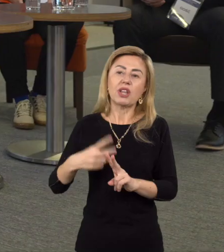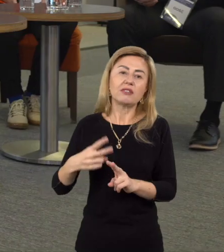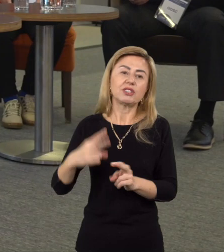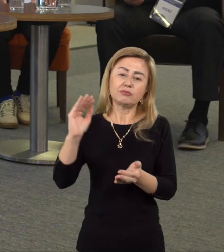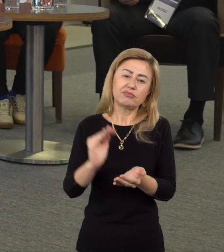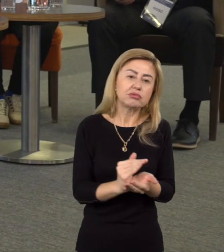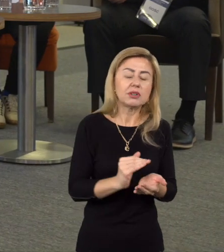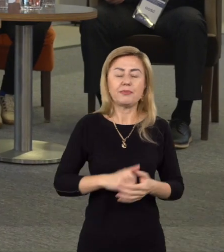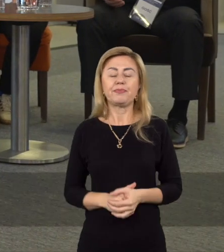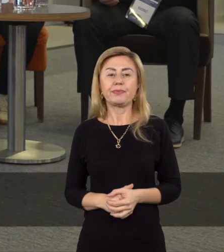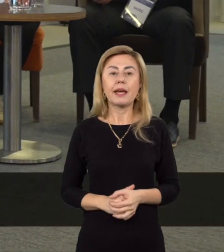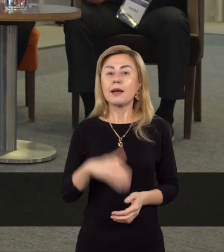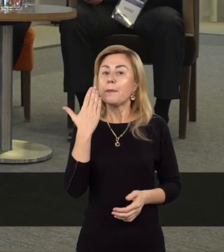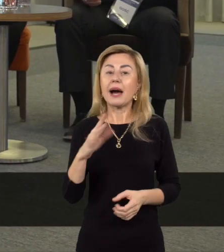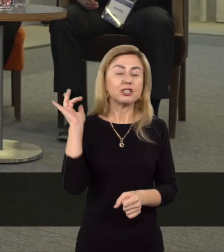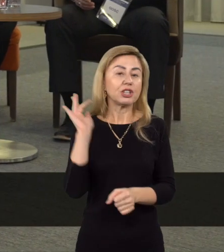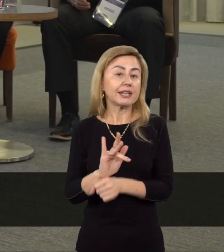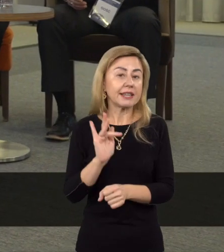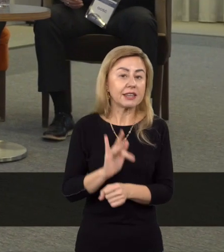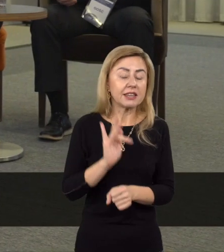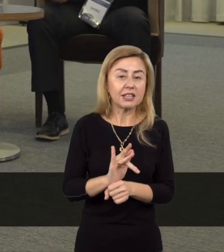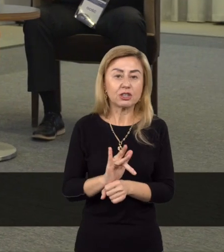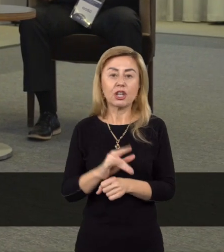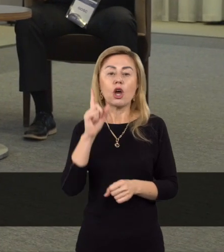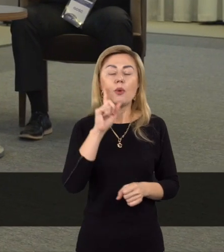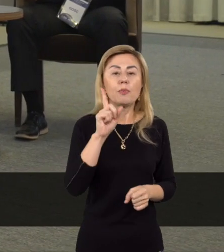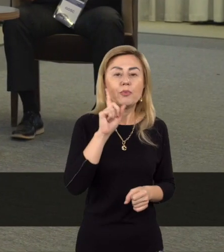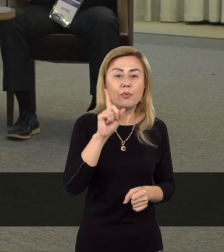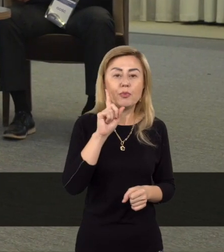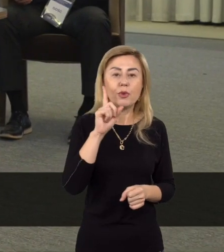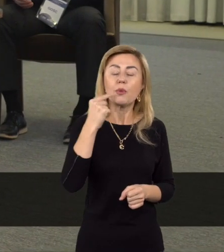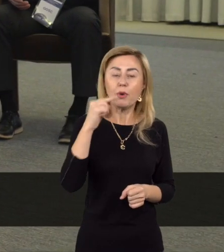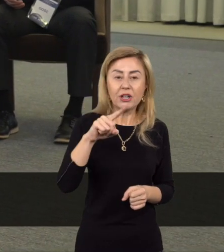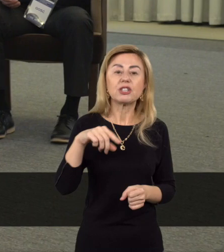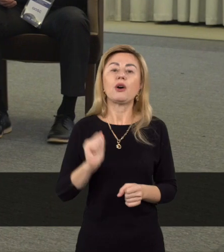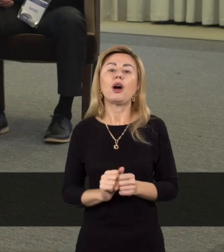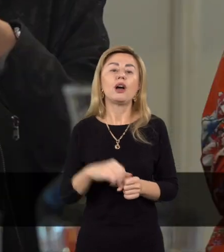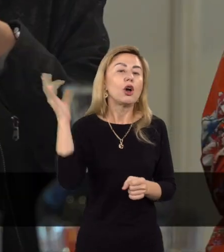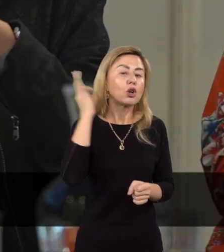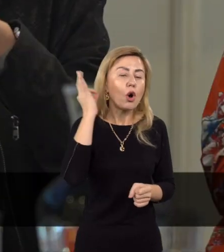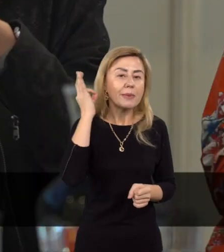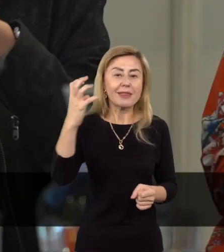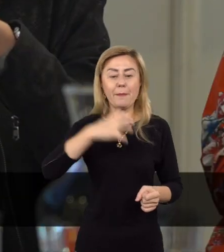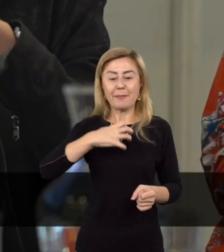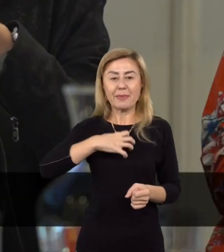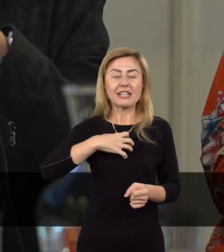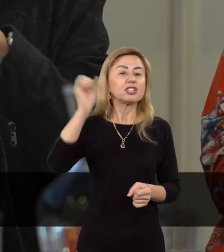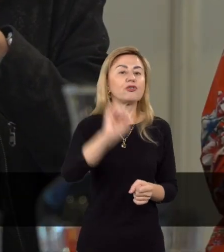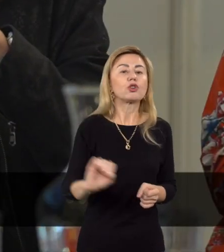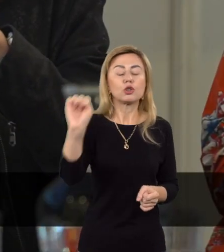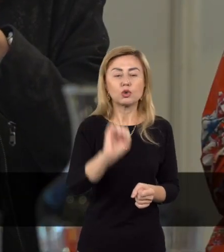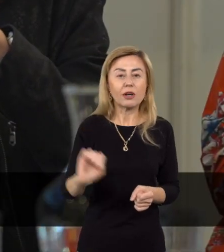robione. Bardziej krytycznie w tej sprawie wypowiedziała się Aleksandra Ciechanowicz, prezes